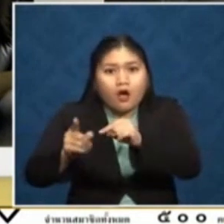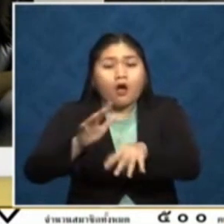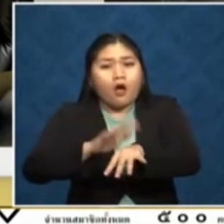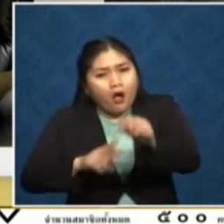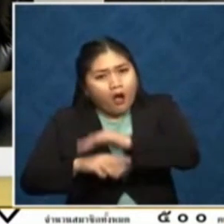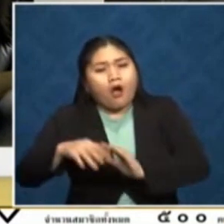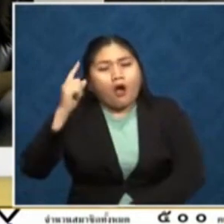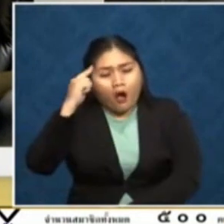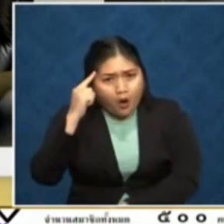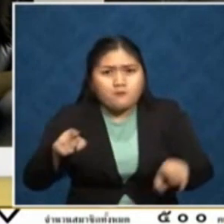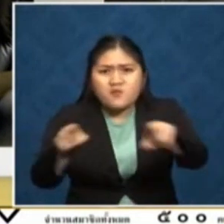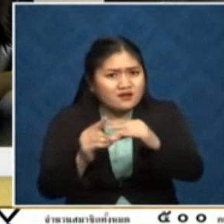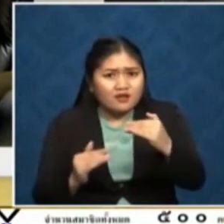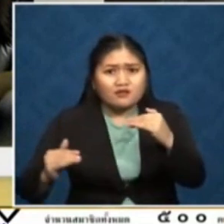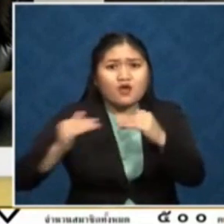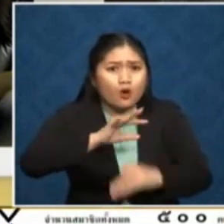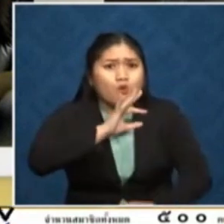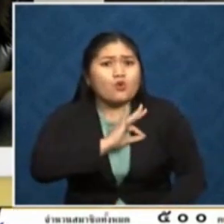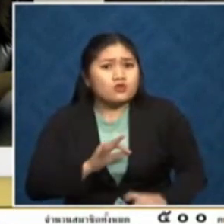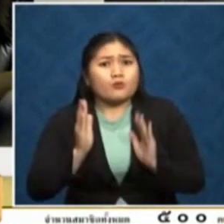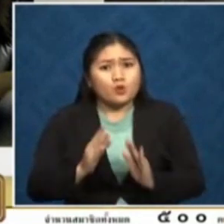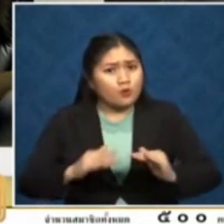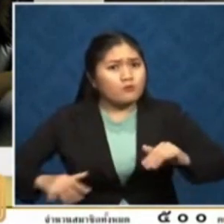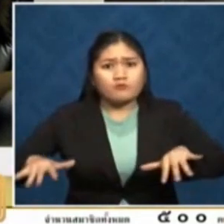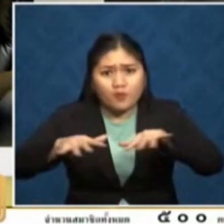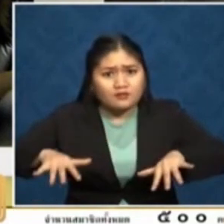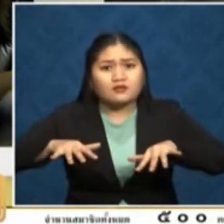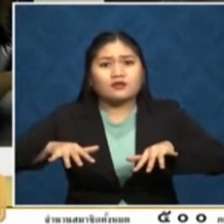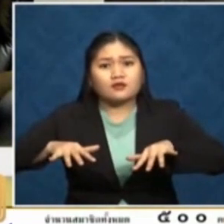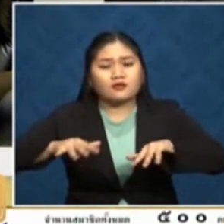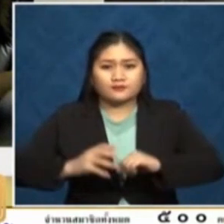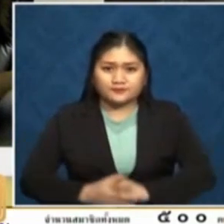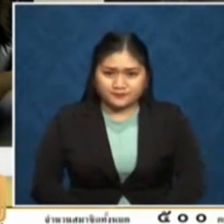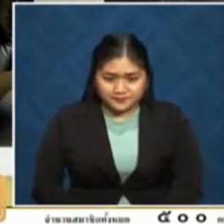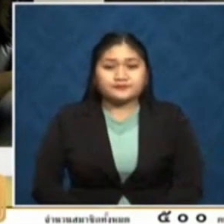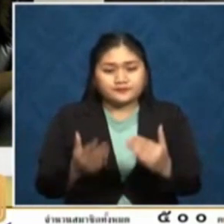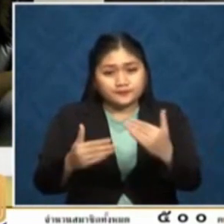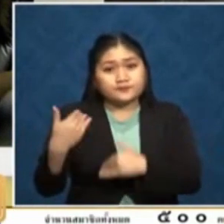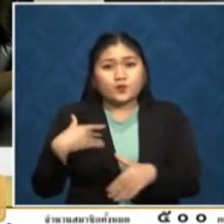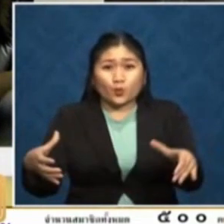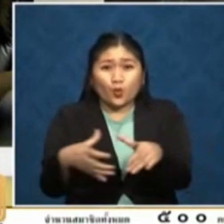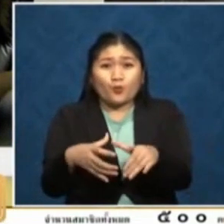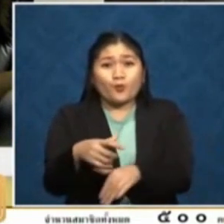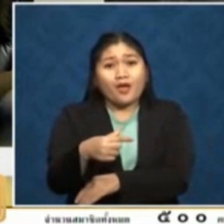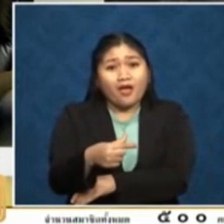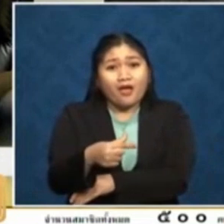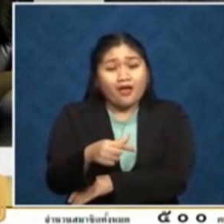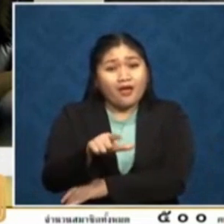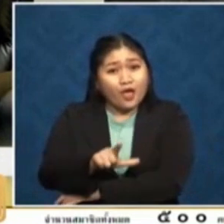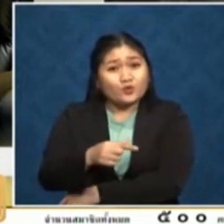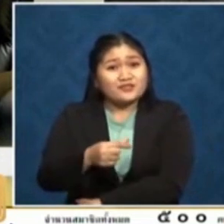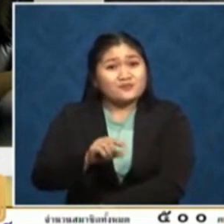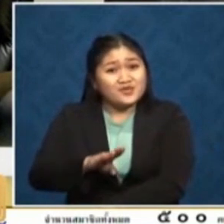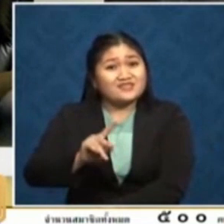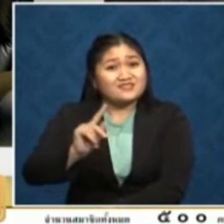ครับเรายังมีล่ามภาษามือเพื่อให้คนที่มีความพิการทางการได้ยินนะครับได้รับรู้ได้สัมผัสเห